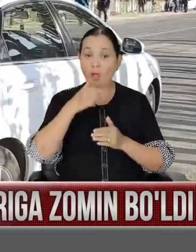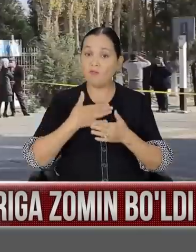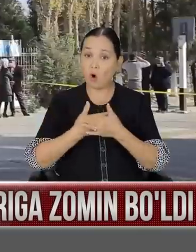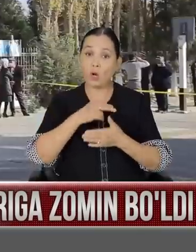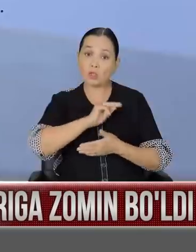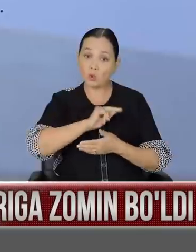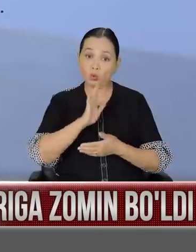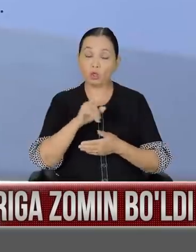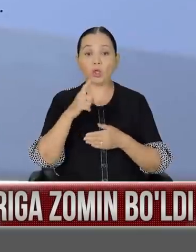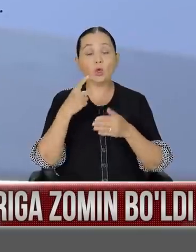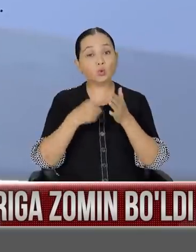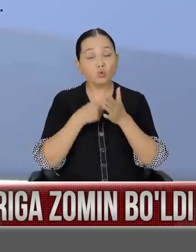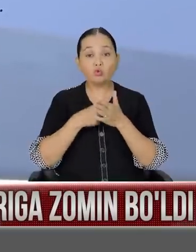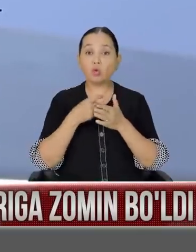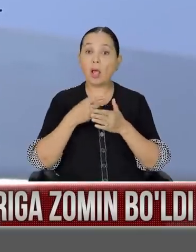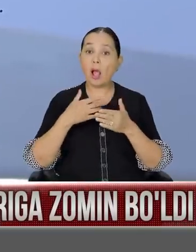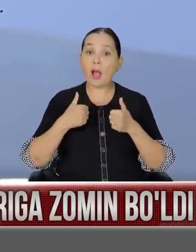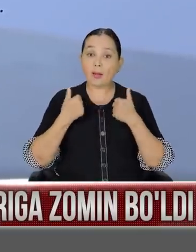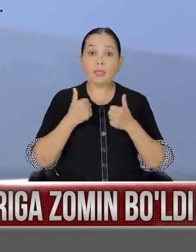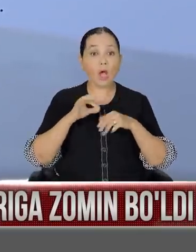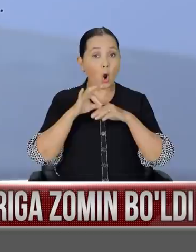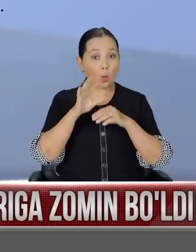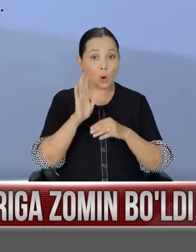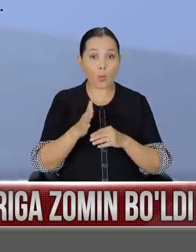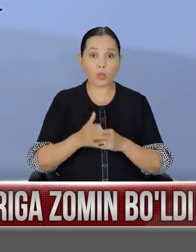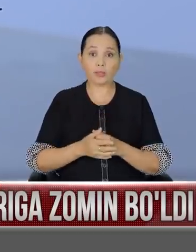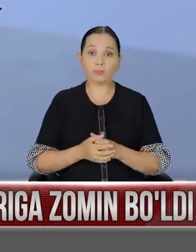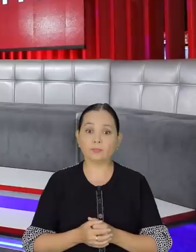faoliyat yuritaman. Surishtiruv va tergov harakatlari olib borilmoqda.